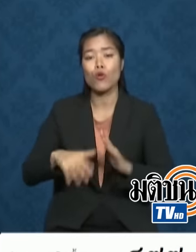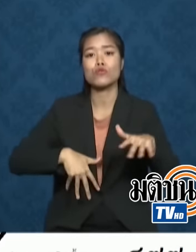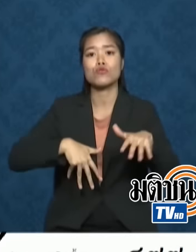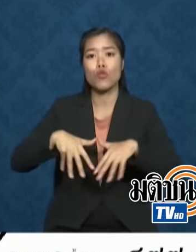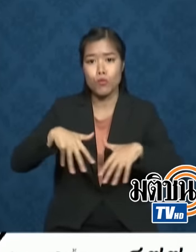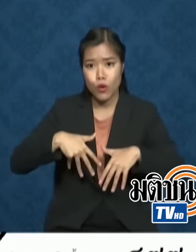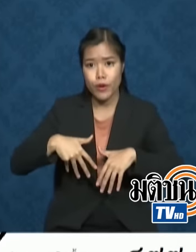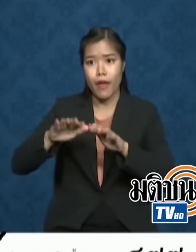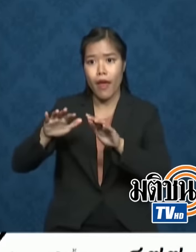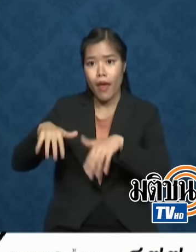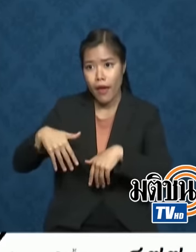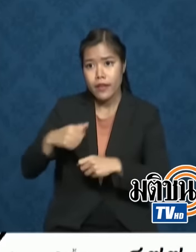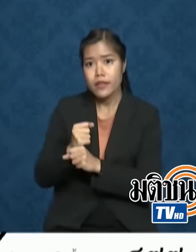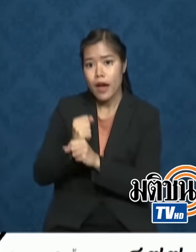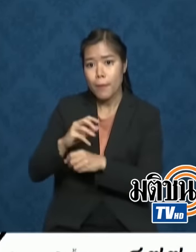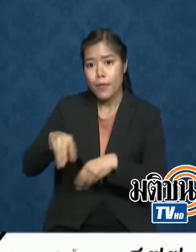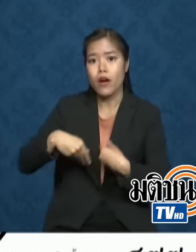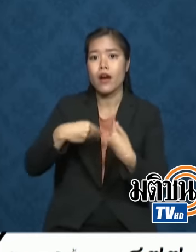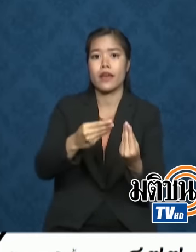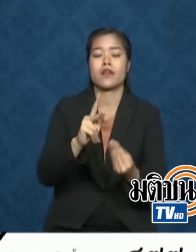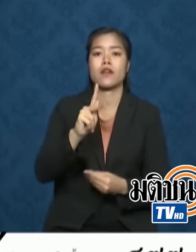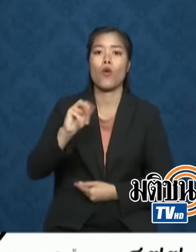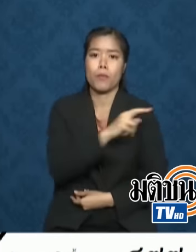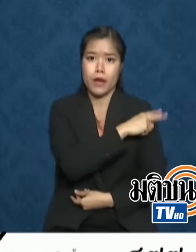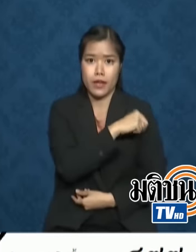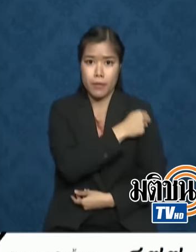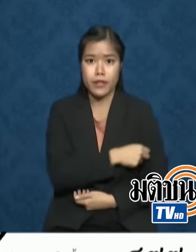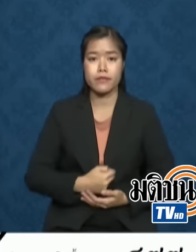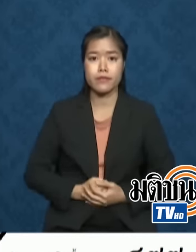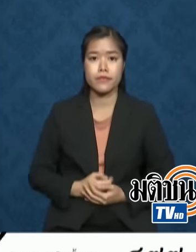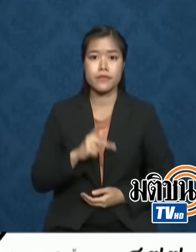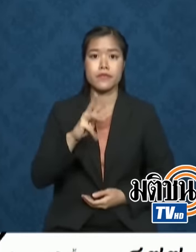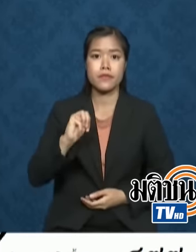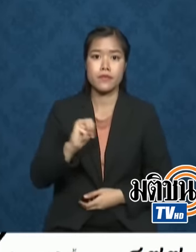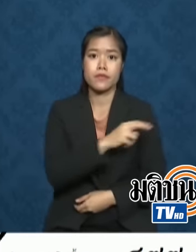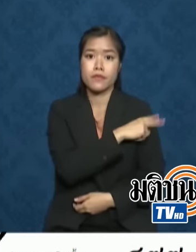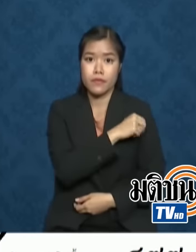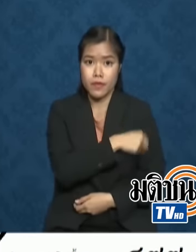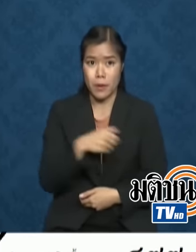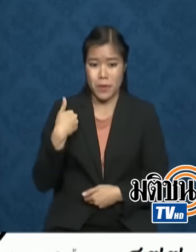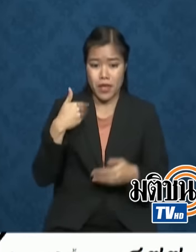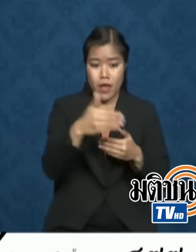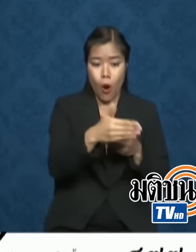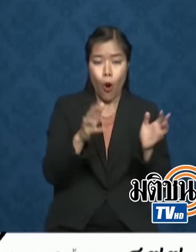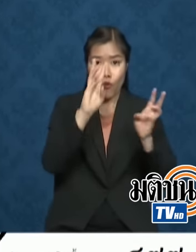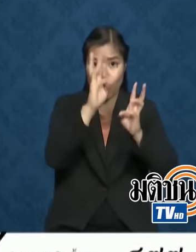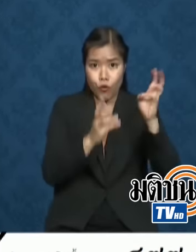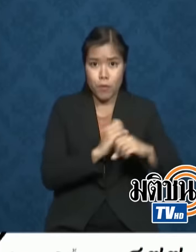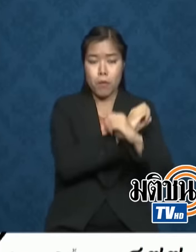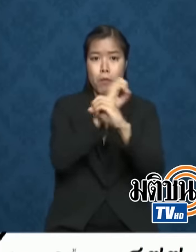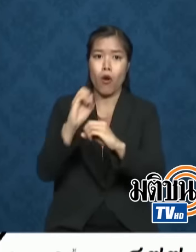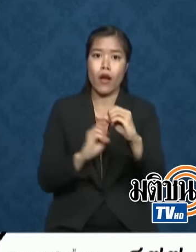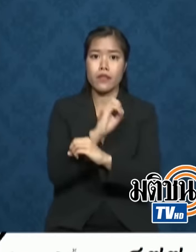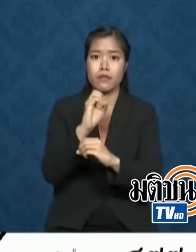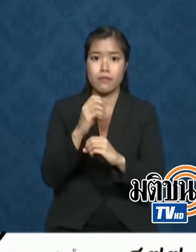ทำห้องนี้แล้วเอาไปเข้ากับกรมอนามัยเองมีเท่านั้นเลยกรมอนามัยแจ้งว่าปัจจุบันมีห้องปลอดฝุ่นอยู่ 1,178